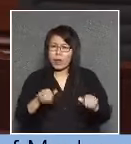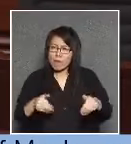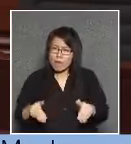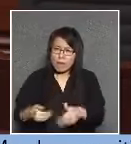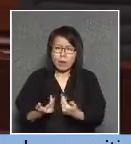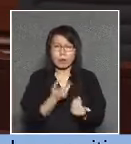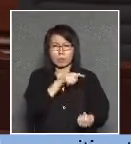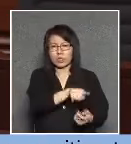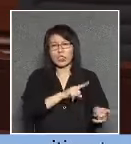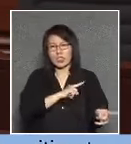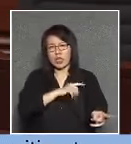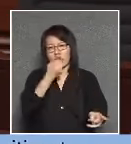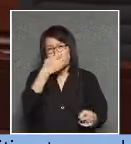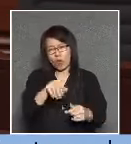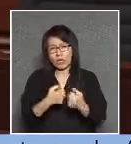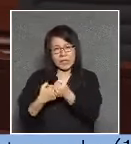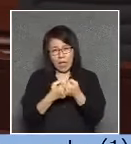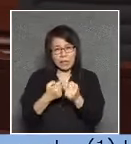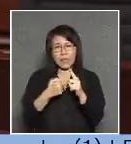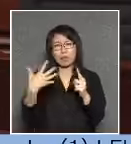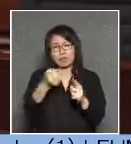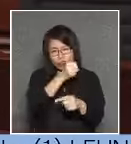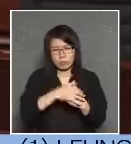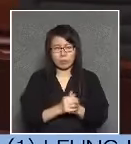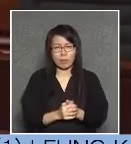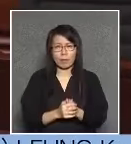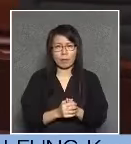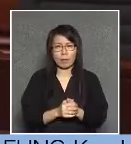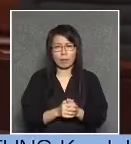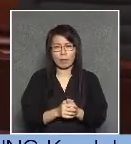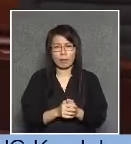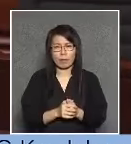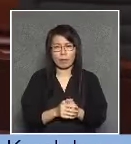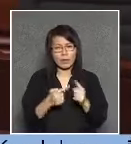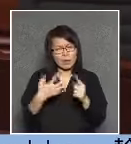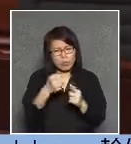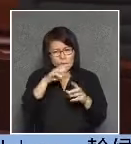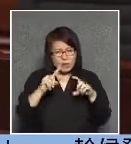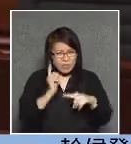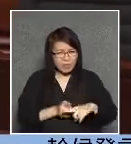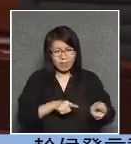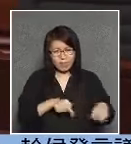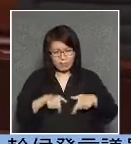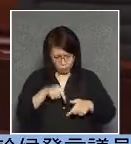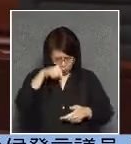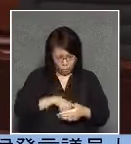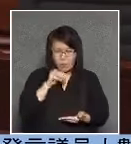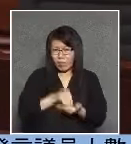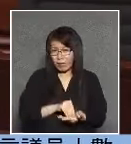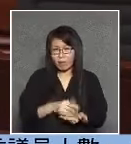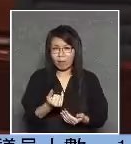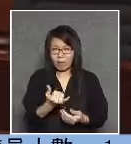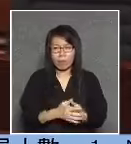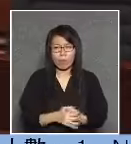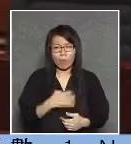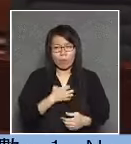的爭取民主。如果這種是民主是他們心目中的定義，我覺得